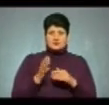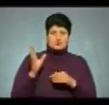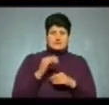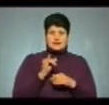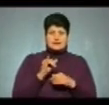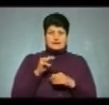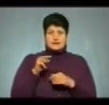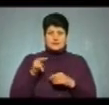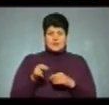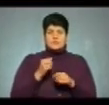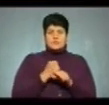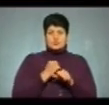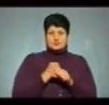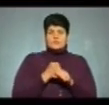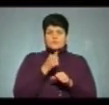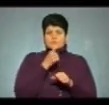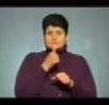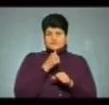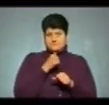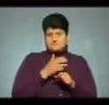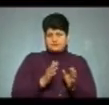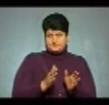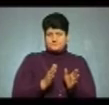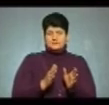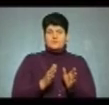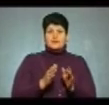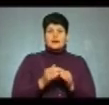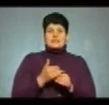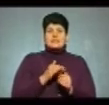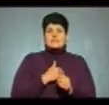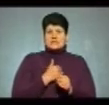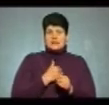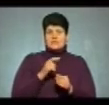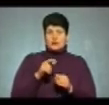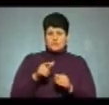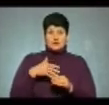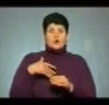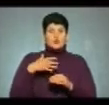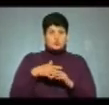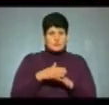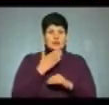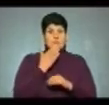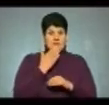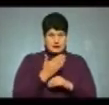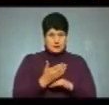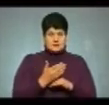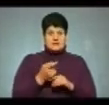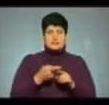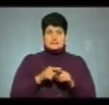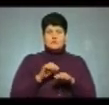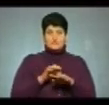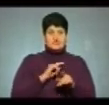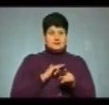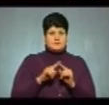ІТП працюють в режимі пусконалагоджувальних робіт. Відповідно, ініціативні люди, вони розуміють, питаються, і це проводиться